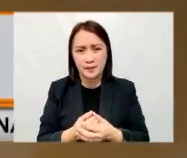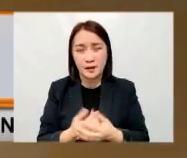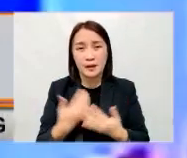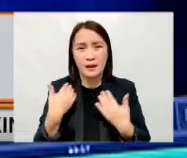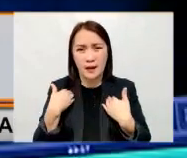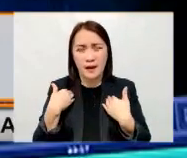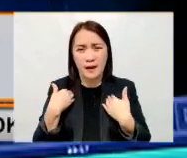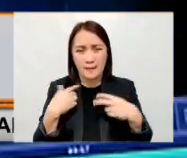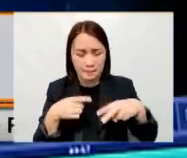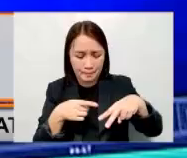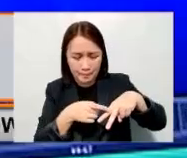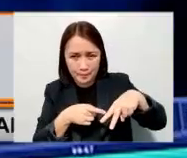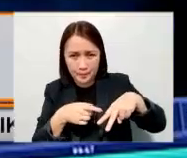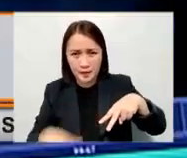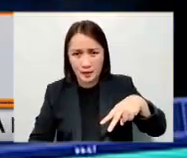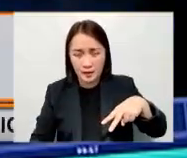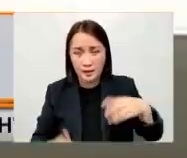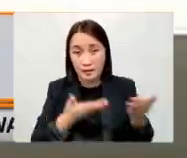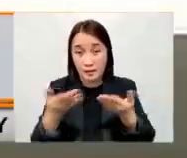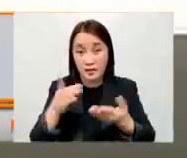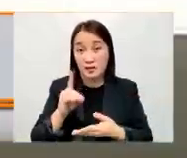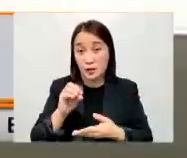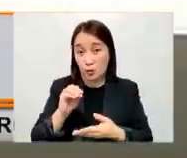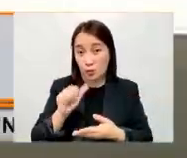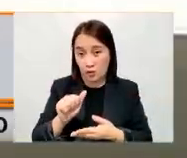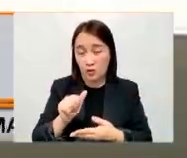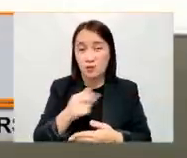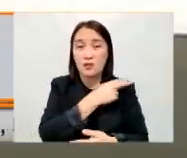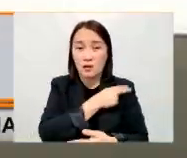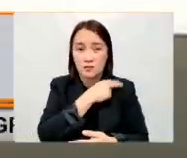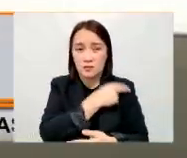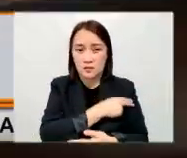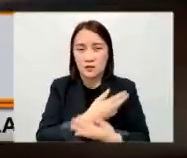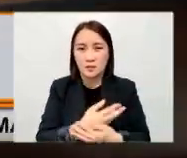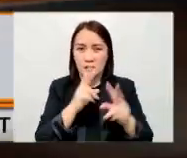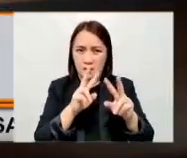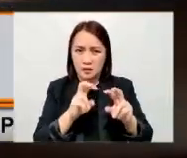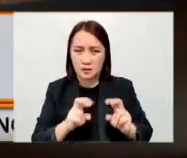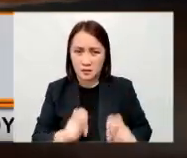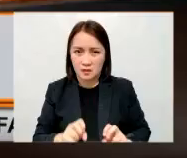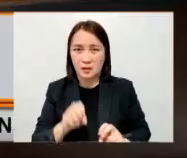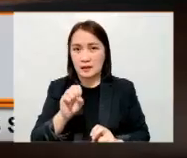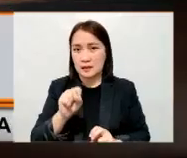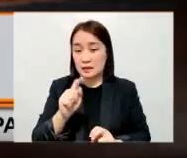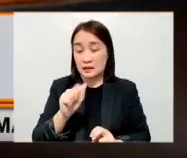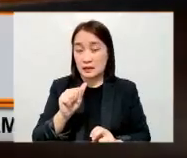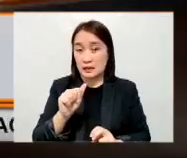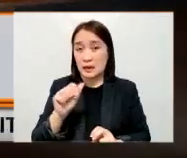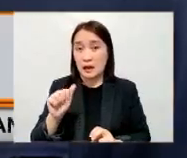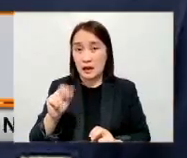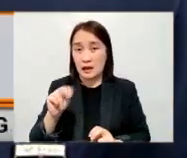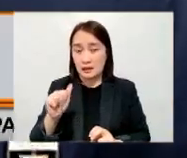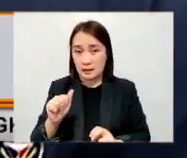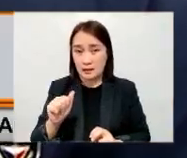ng kaliwang kita. Dead on arrival naman si Garcia. Sa imbestigasyon ng Santa Ana PNP, galing sa basketball practice sa